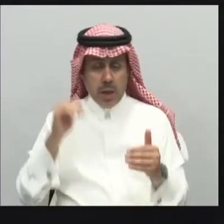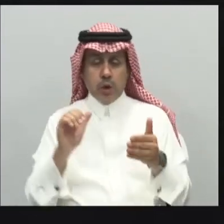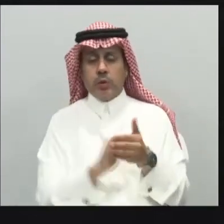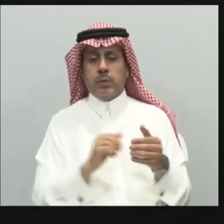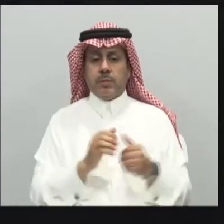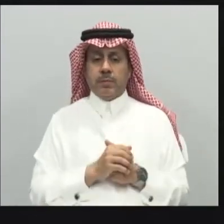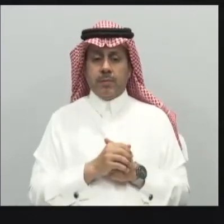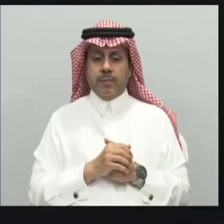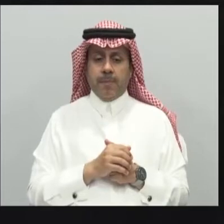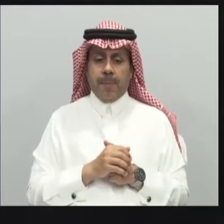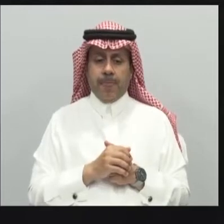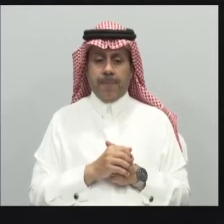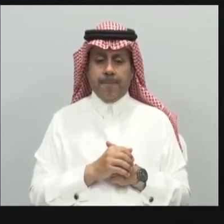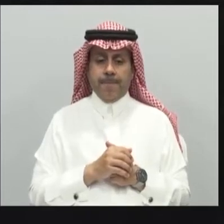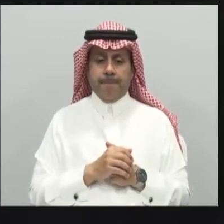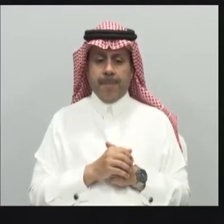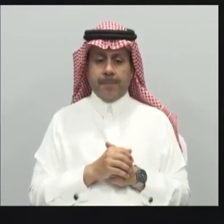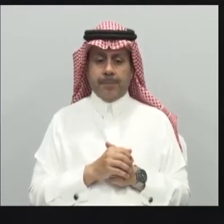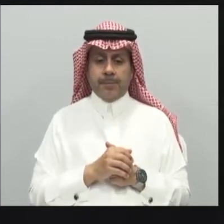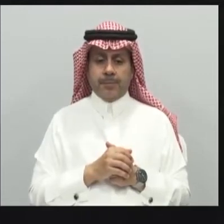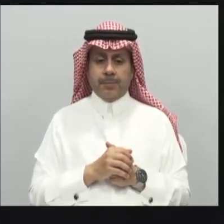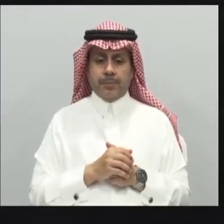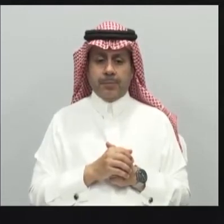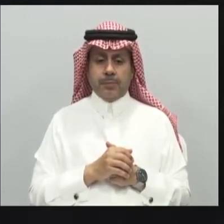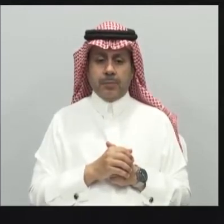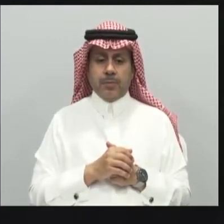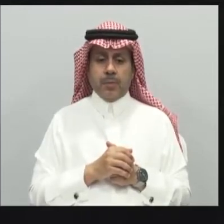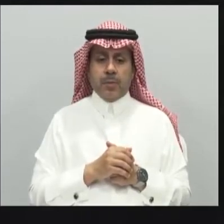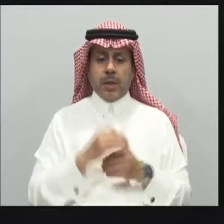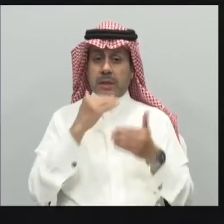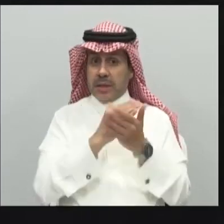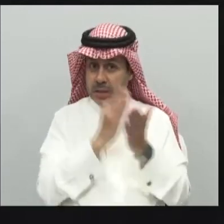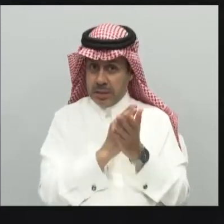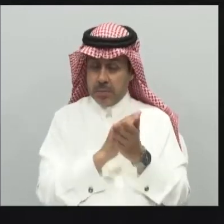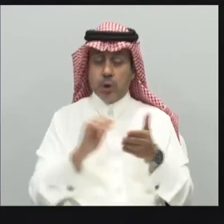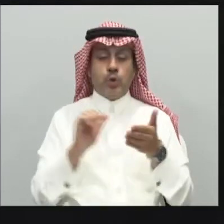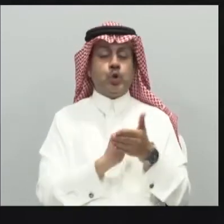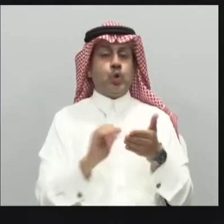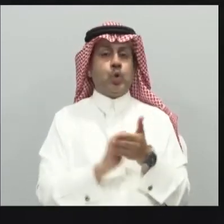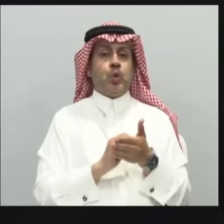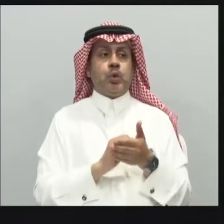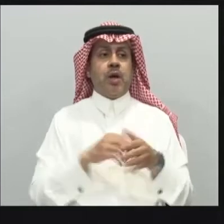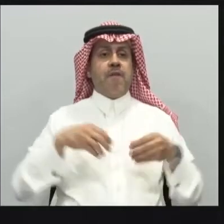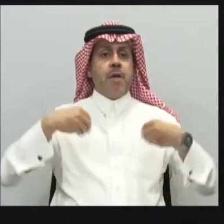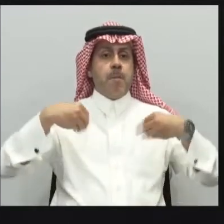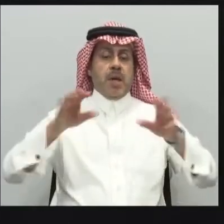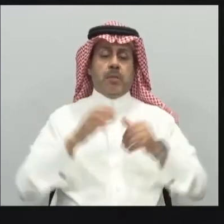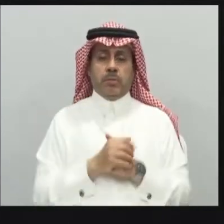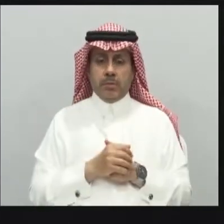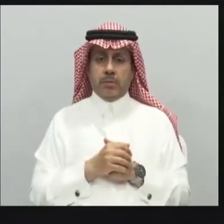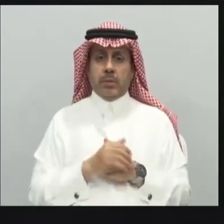او ذاك ناتي هنا ايها الطلاب الطالبات الى انواع الشروط في البيع يعني